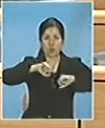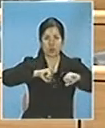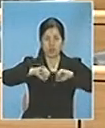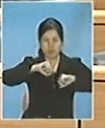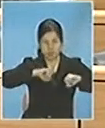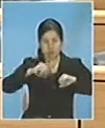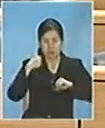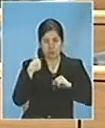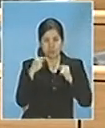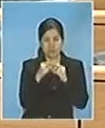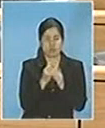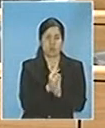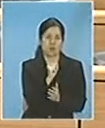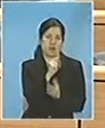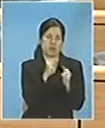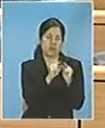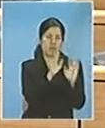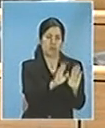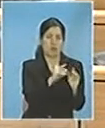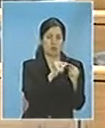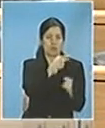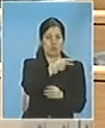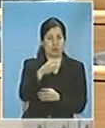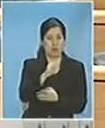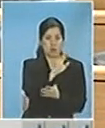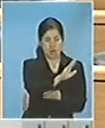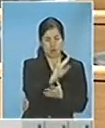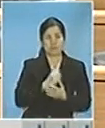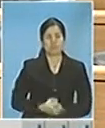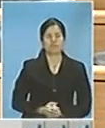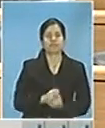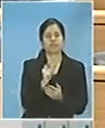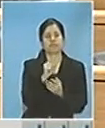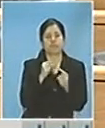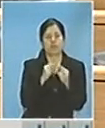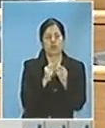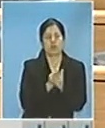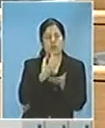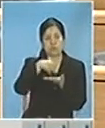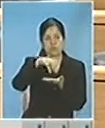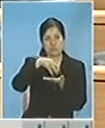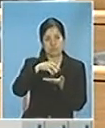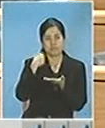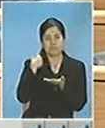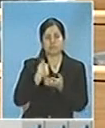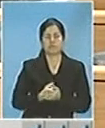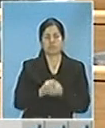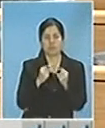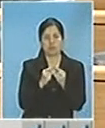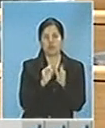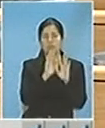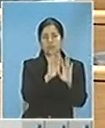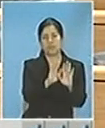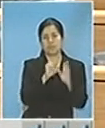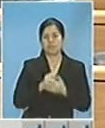ฝากภาษาโบราณแล้วฝากภาษาวัยรุ่นฝากท่านประธานผ่านไปถึงท่านรัฐมนตรีประจำสำนักด้วยความเคารพ